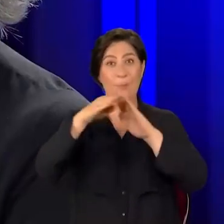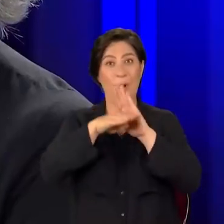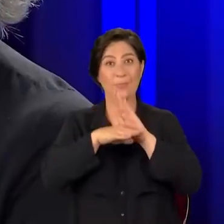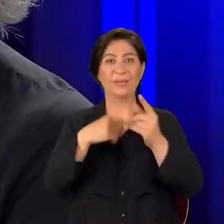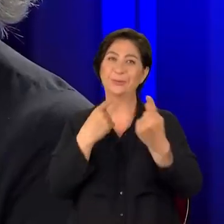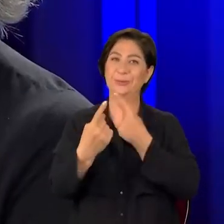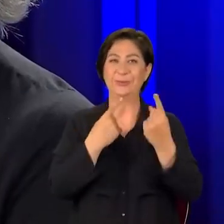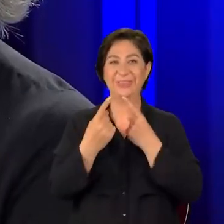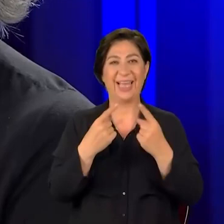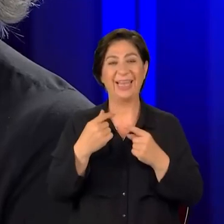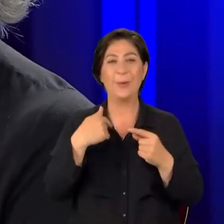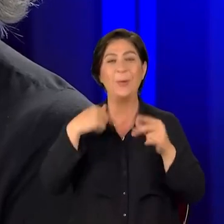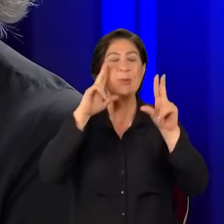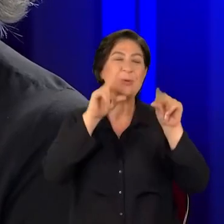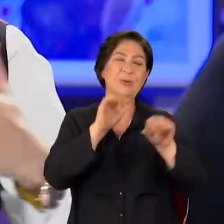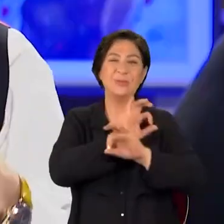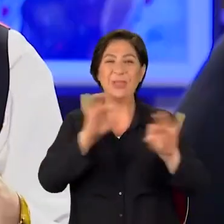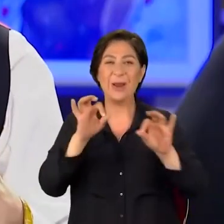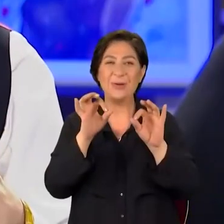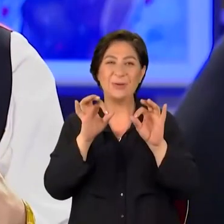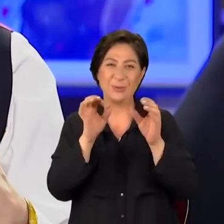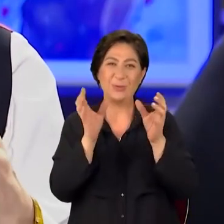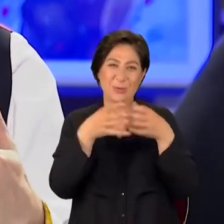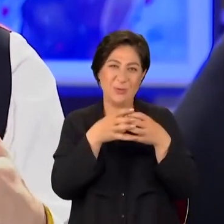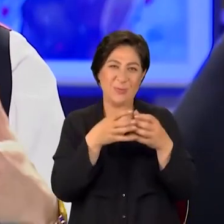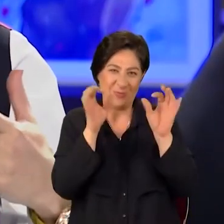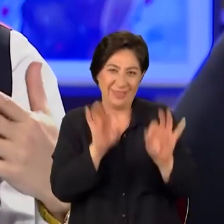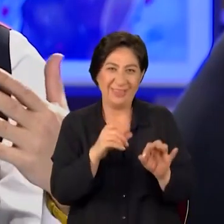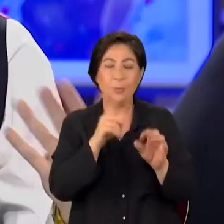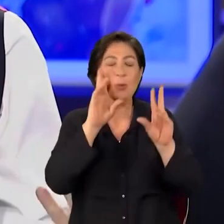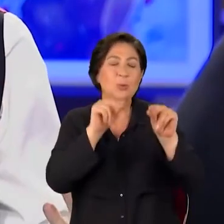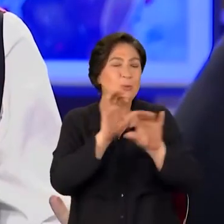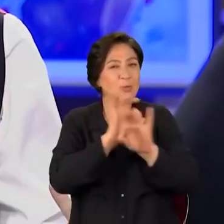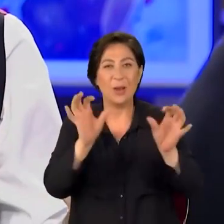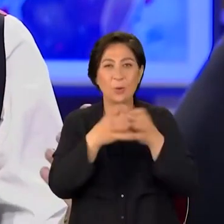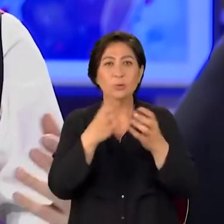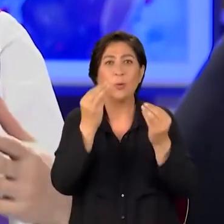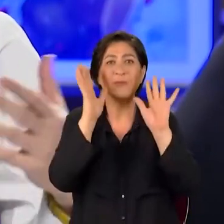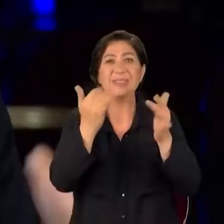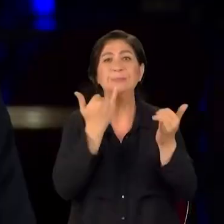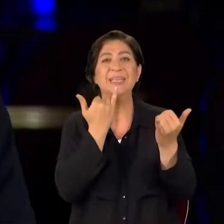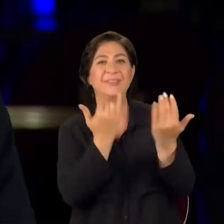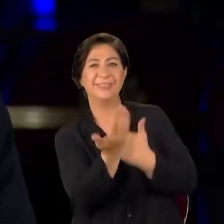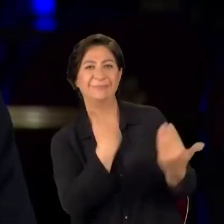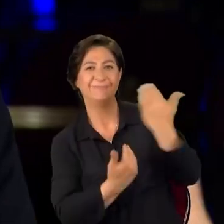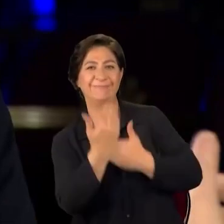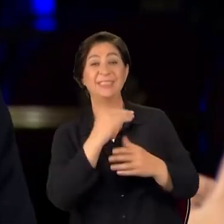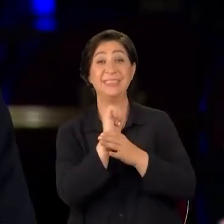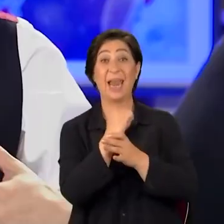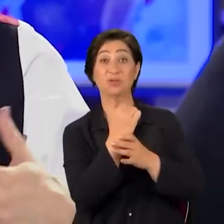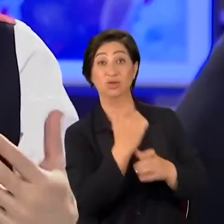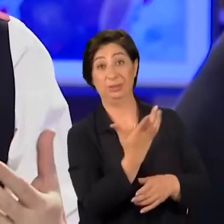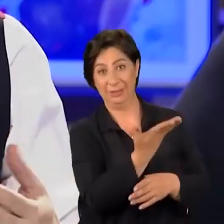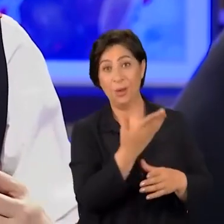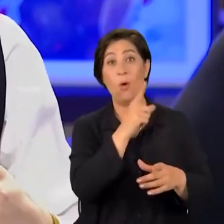akşam çekeceğimiz programdan söz ederken ben Uykusuzlar Kulübü'ne başlayacağım. Uykusuzlar Kulübü'nde birçok sanatçı ağırlayacağım.